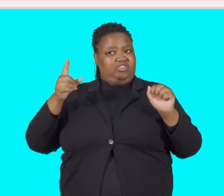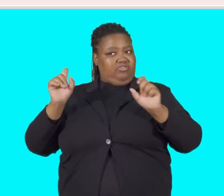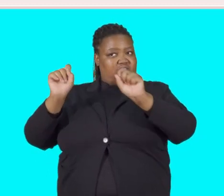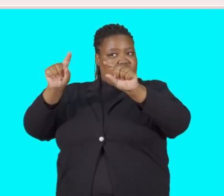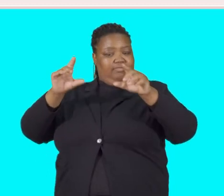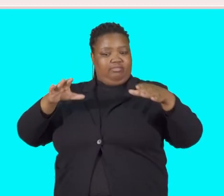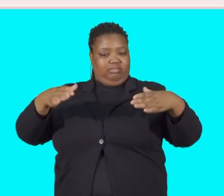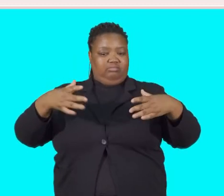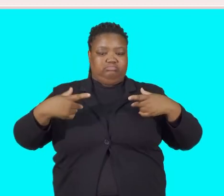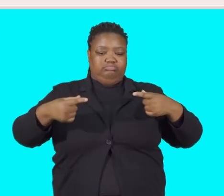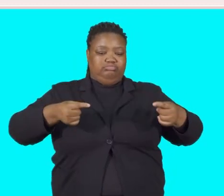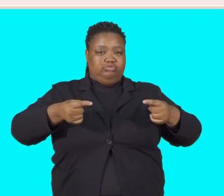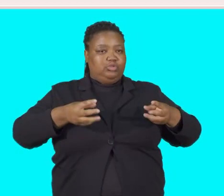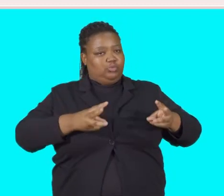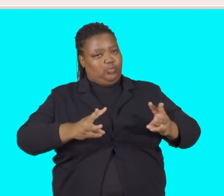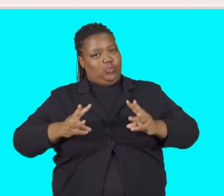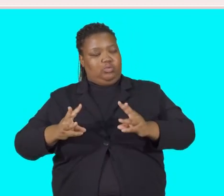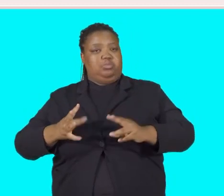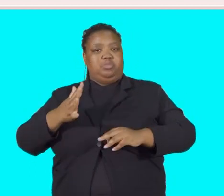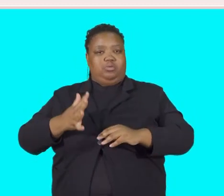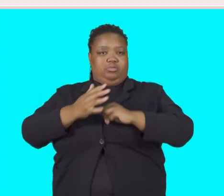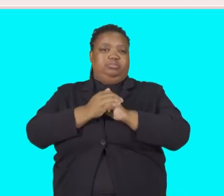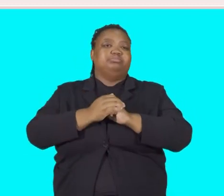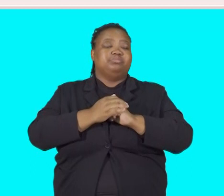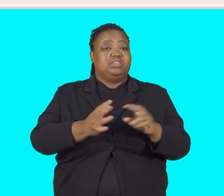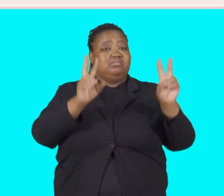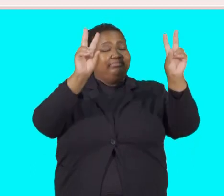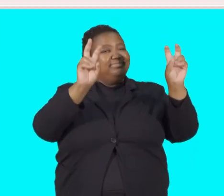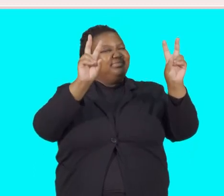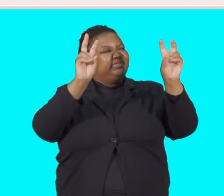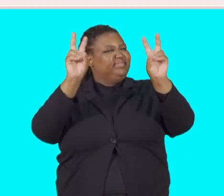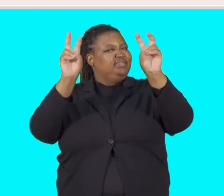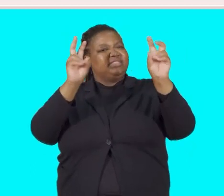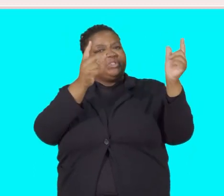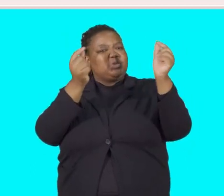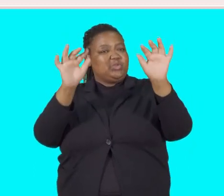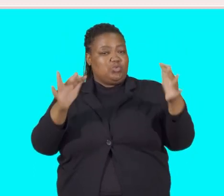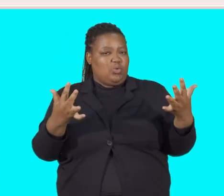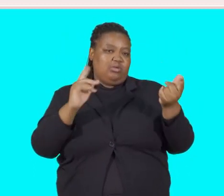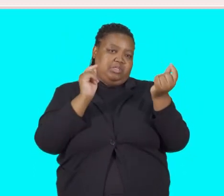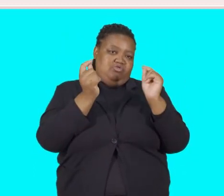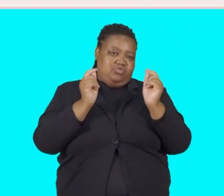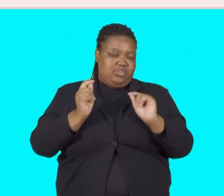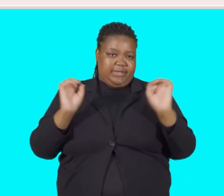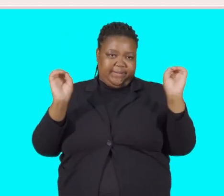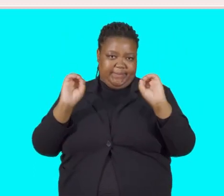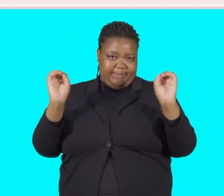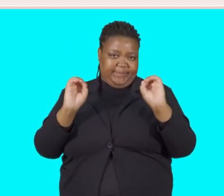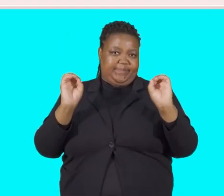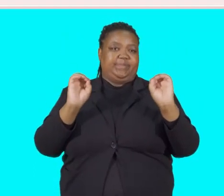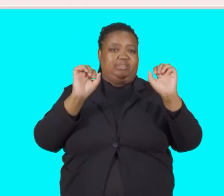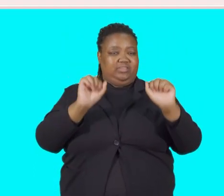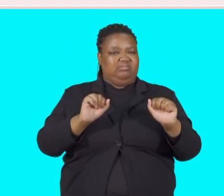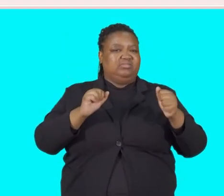ngayo. Ulwabiwo leenkalo zomixholo naleyo alukho utshintsho lusabiwe ngokwezankalo